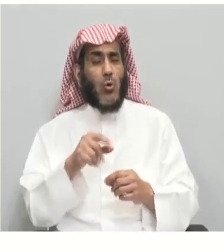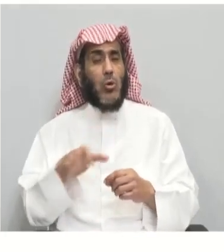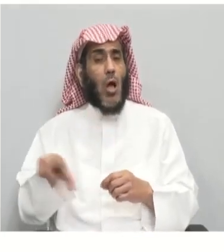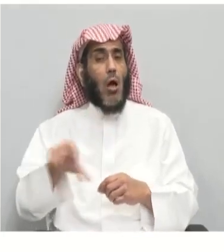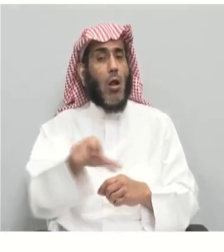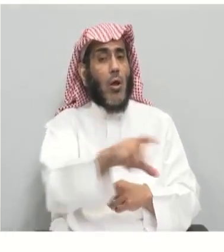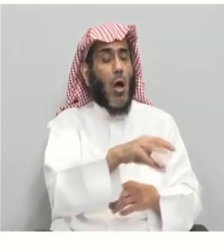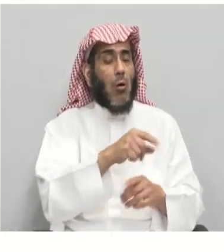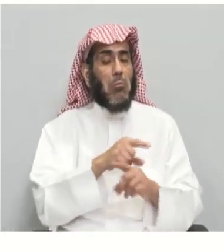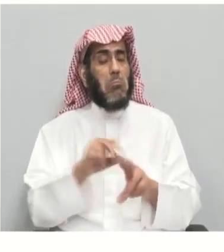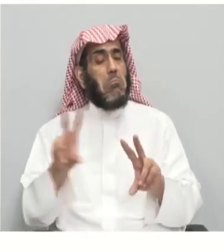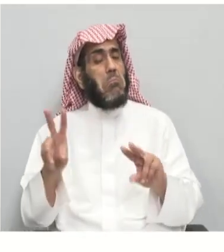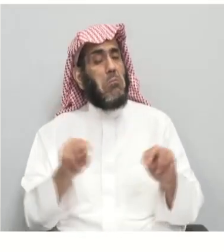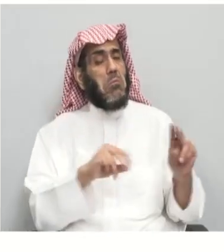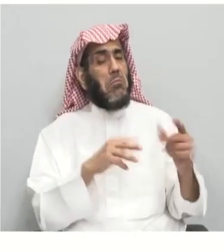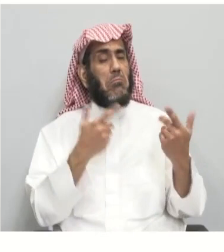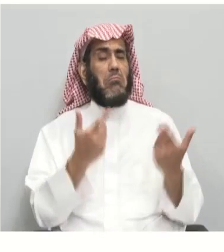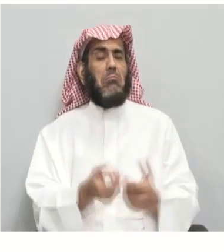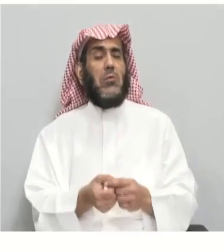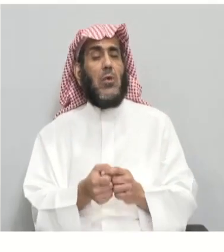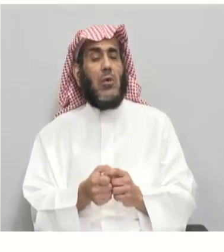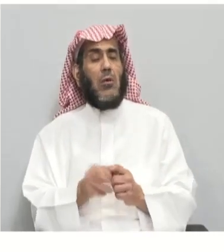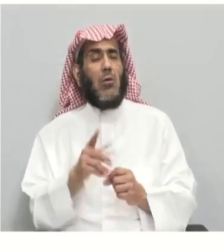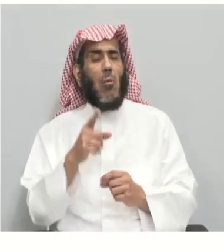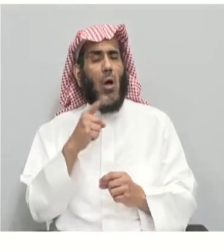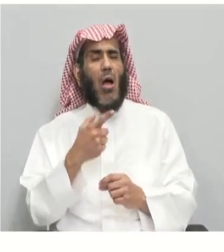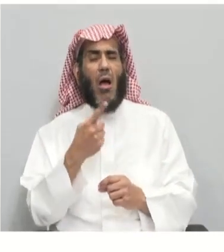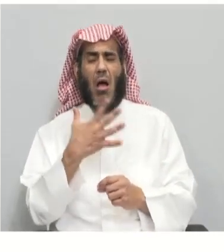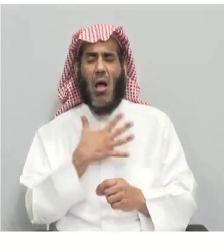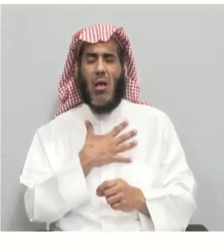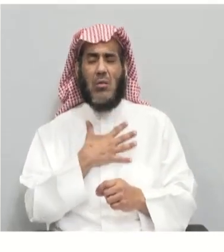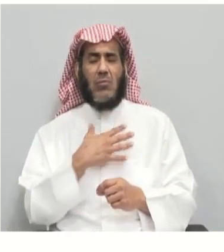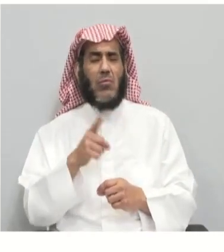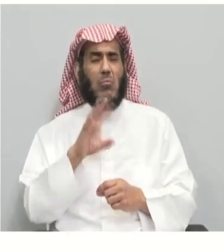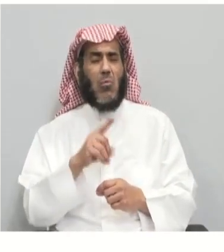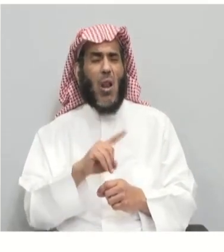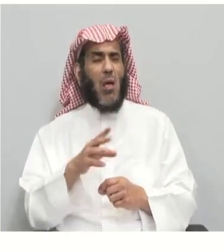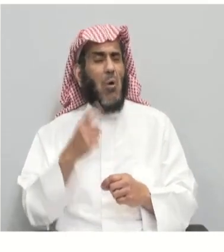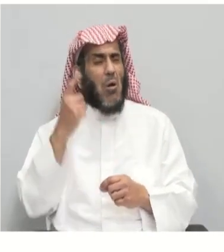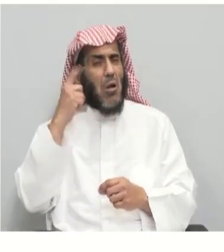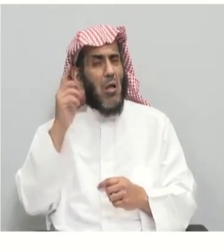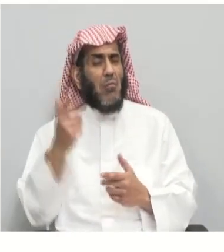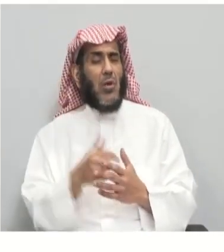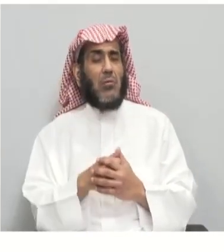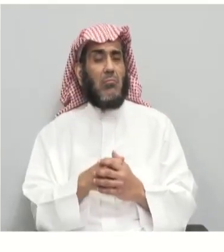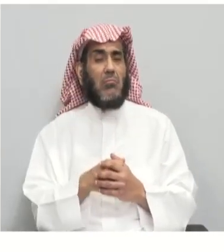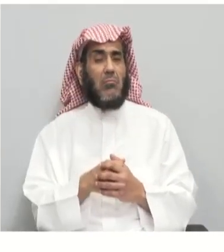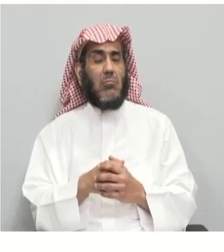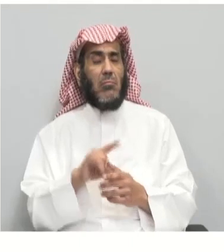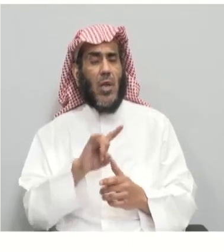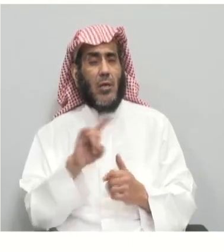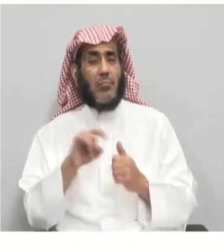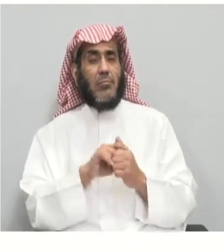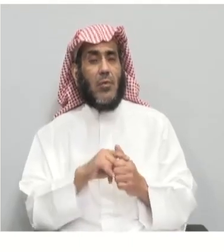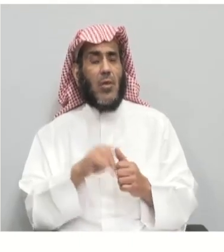على نهر جار اعتذر يا امي لم اكن اعرف ذلك لكن